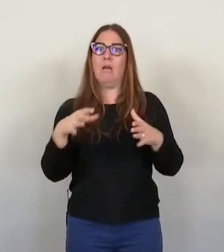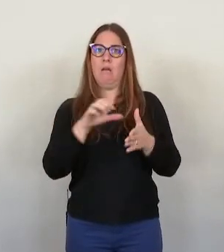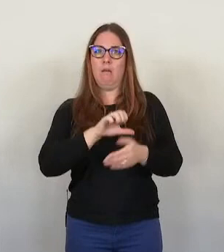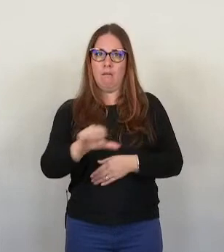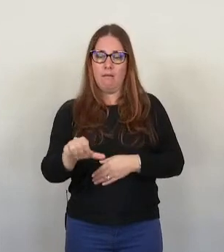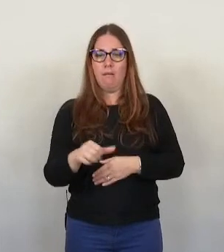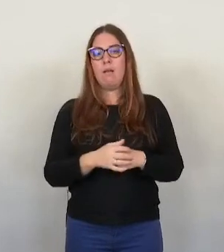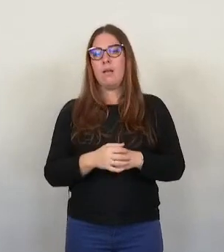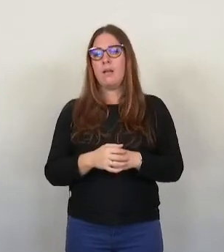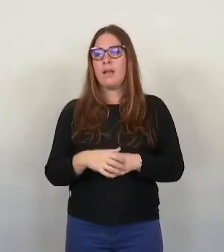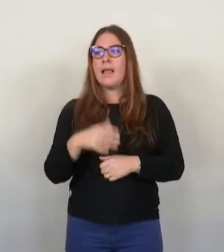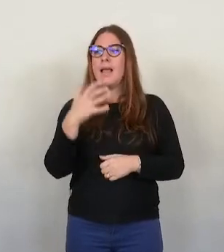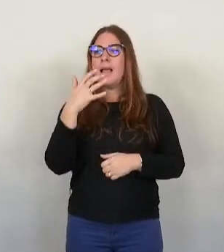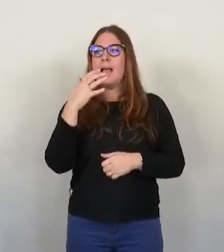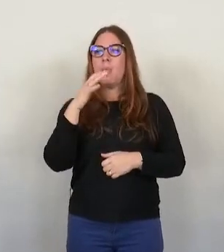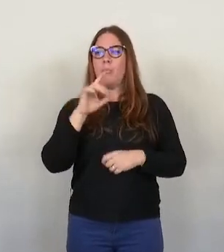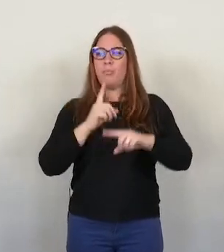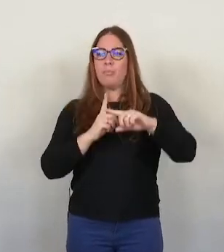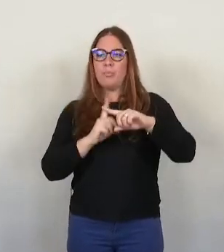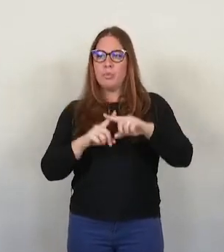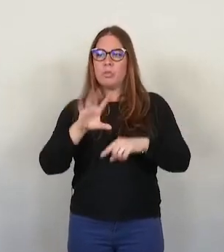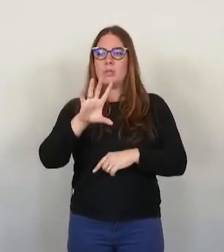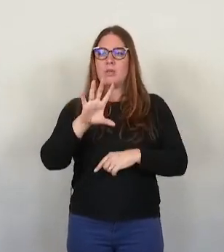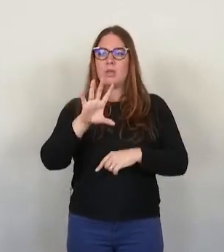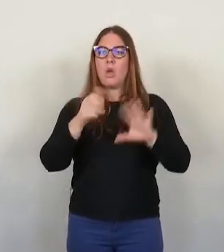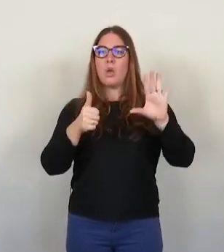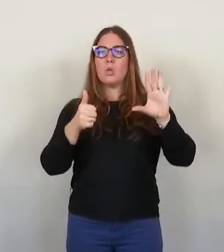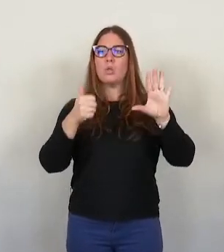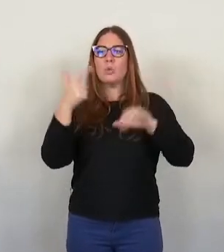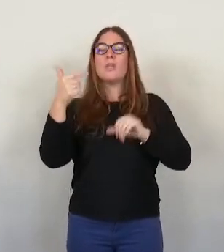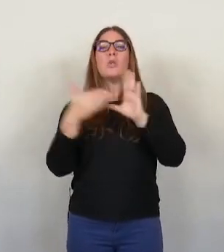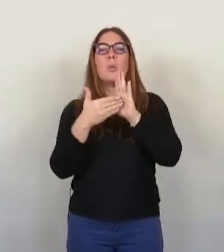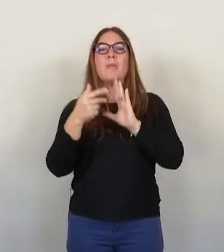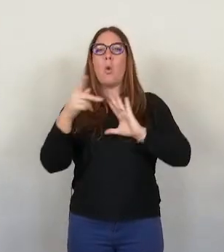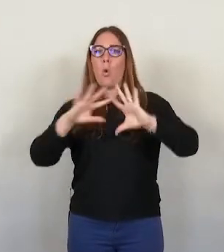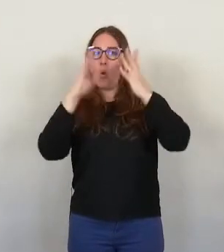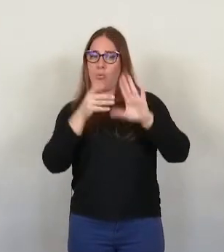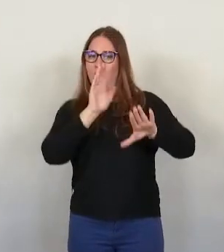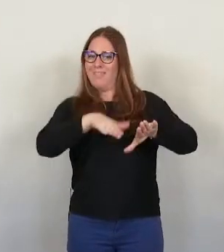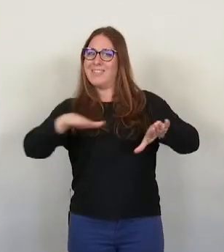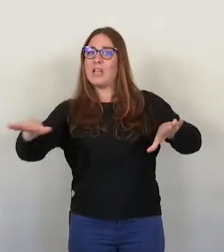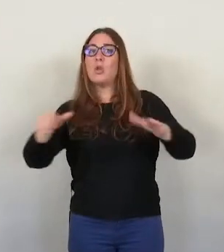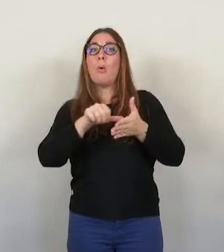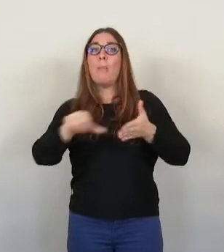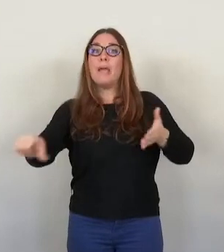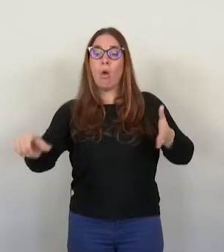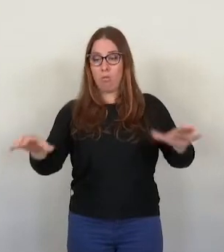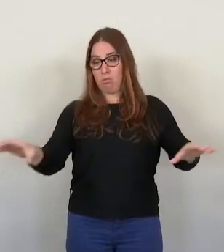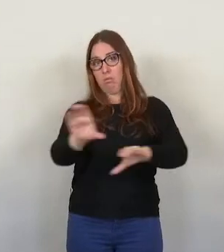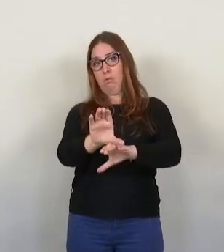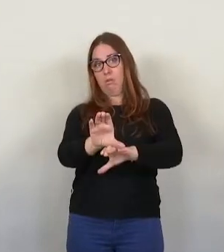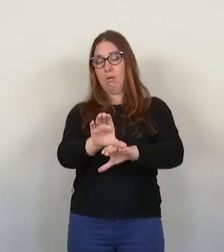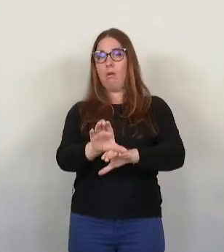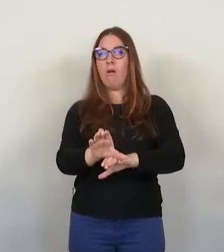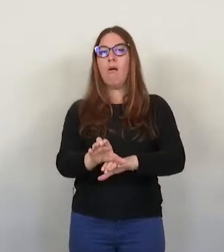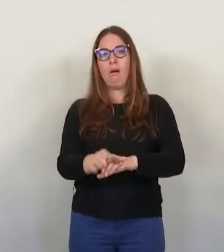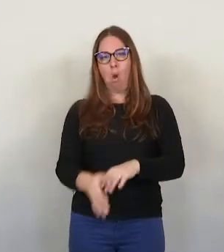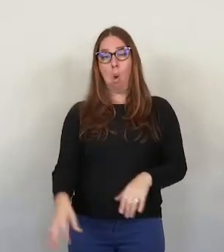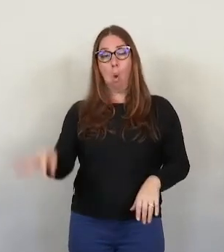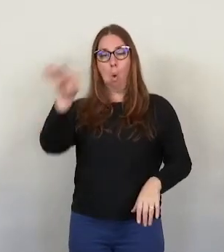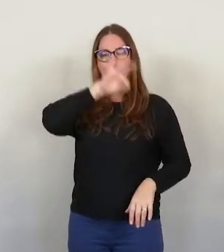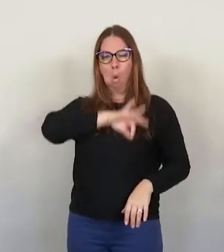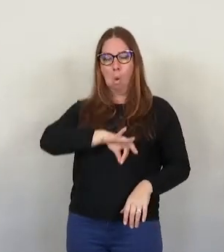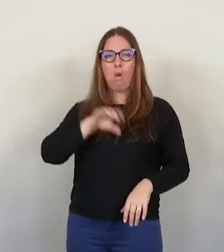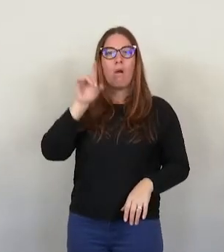62 500 euros pour une enquête sur l'occupation et le respect du stationnement payant. Le stationnement payant doit rapporter gros à la ville pour